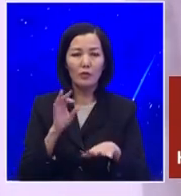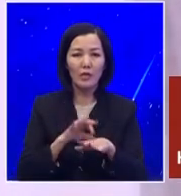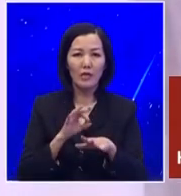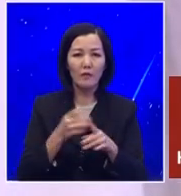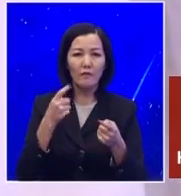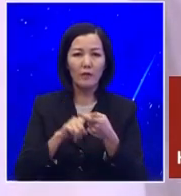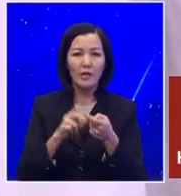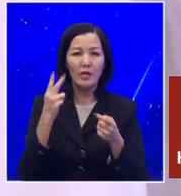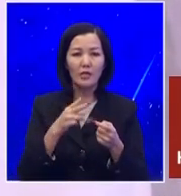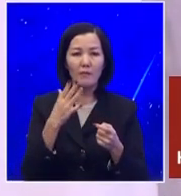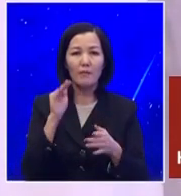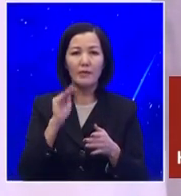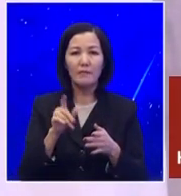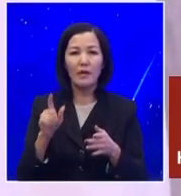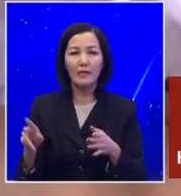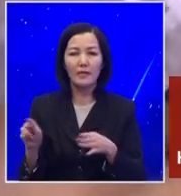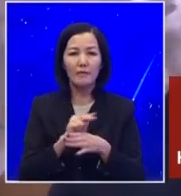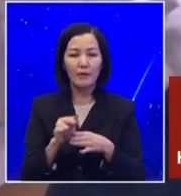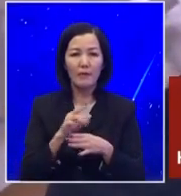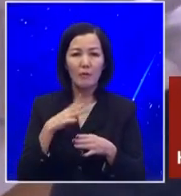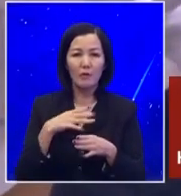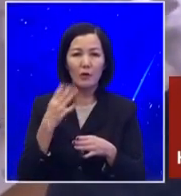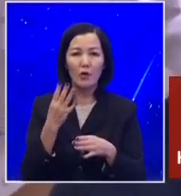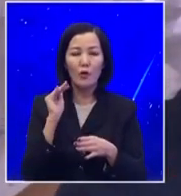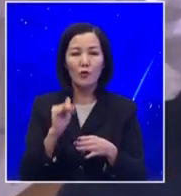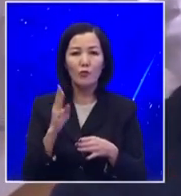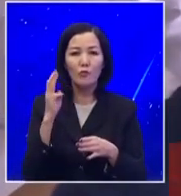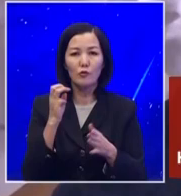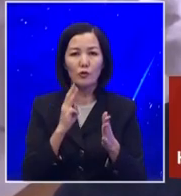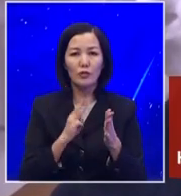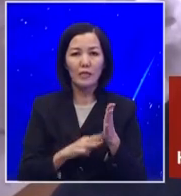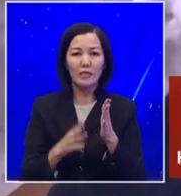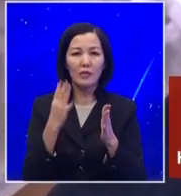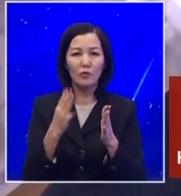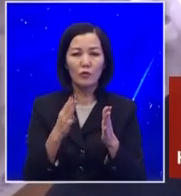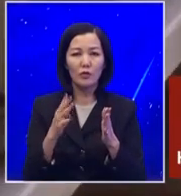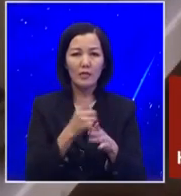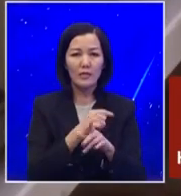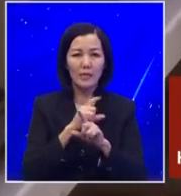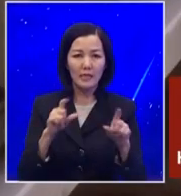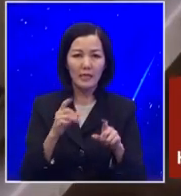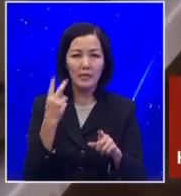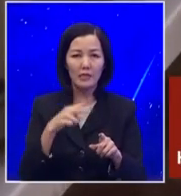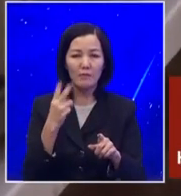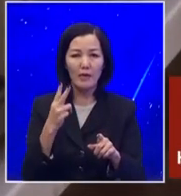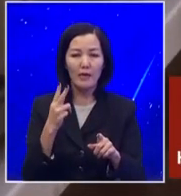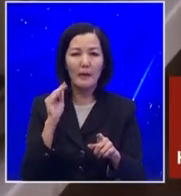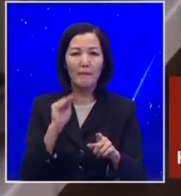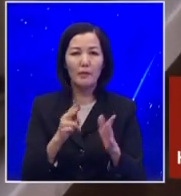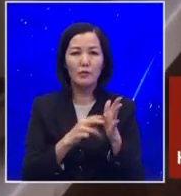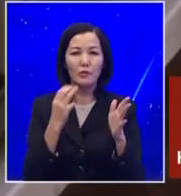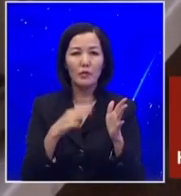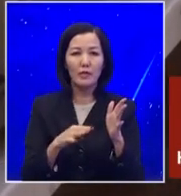инфекциясынан 25 мыңнан аса адам ем қабылдауда. 4384-ті стационарда, 20742 адам амбулаториялық